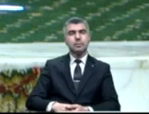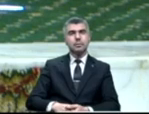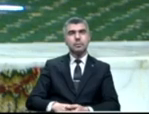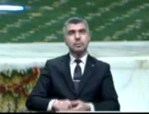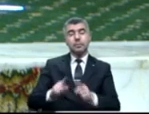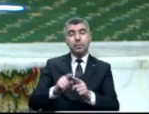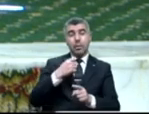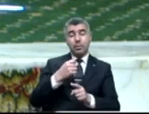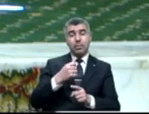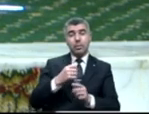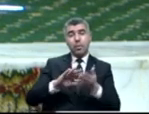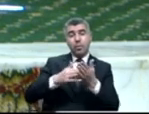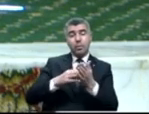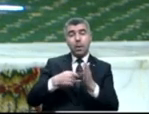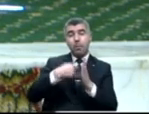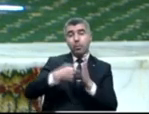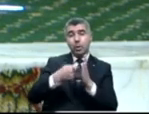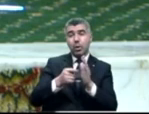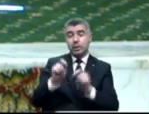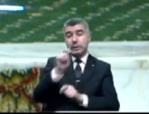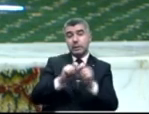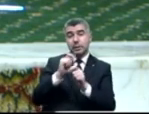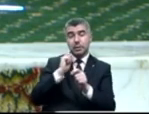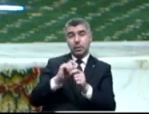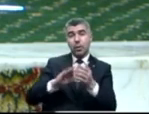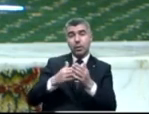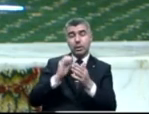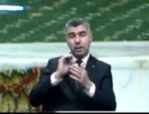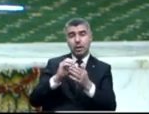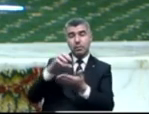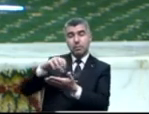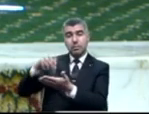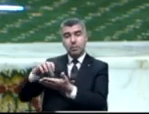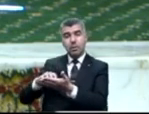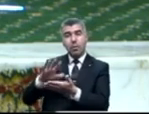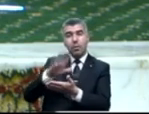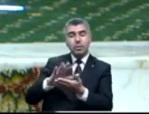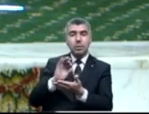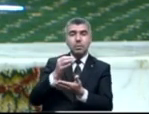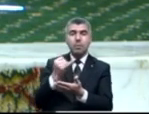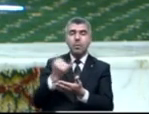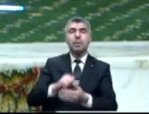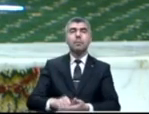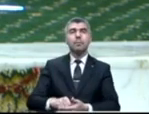خاصة قطب الغرب، هذا المشروع المهيكل الذي تنتظره ساكنة هذه المنطقة بفرغ الصبر، بالإضافة إلى ذلك